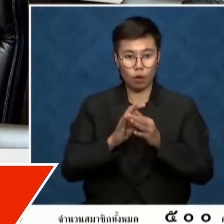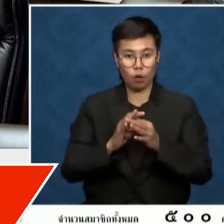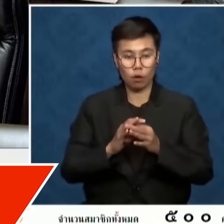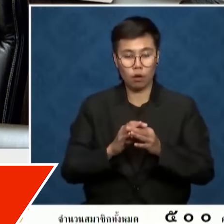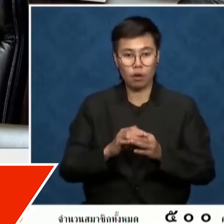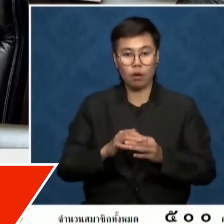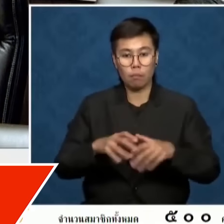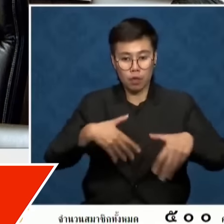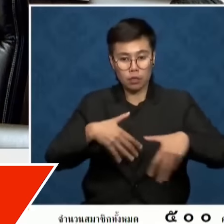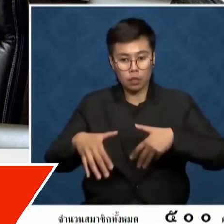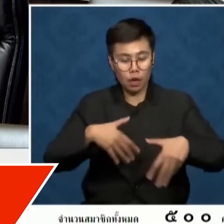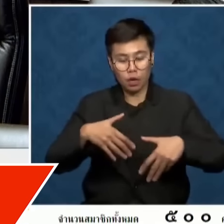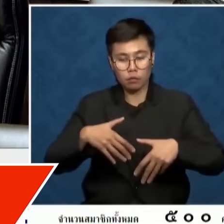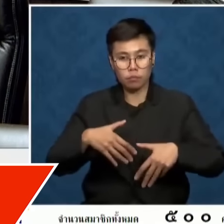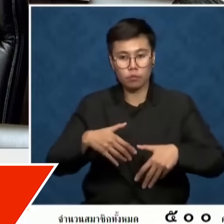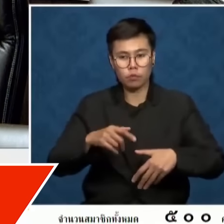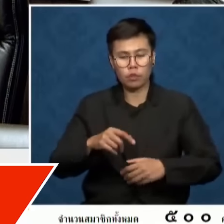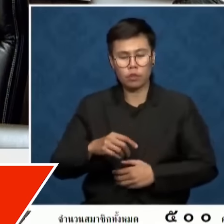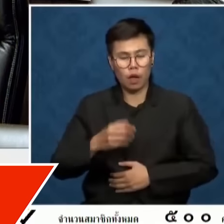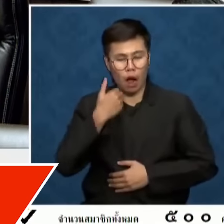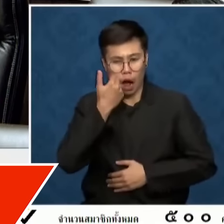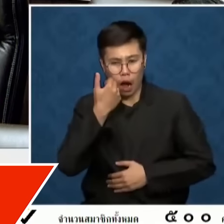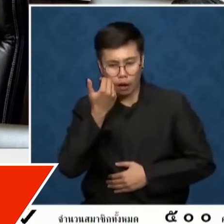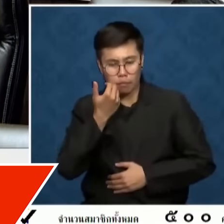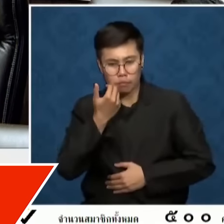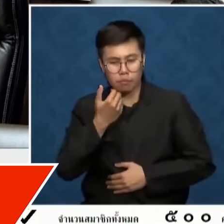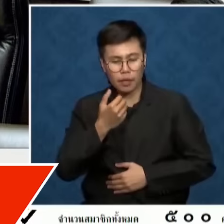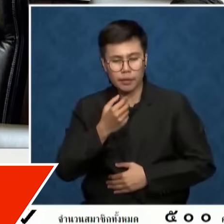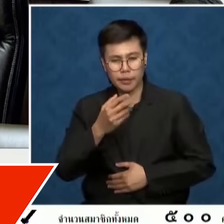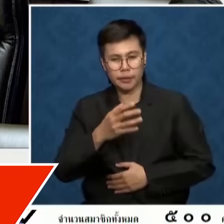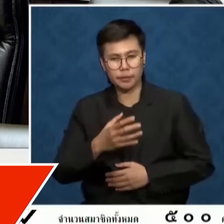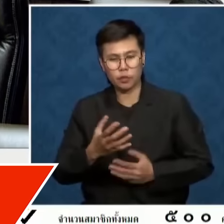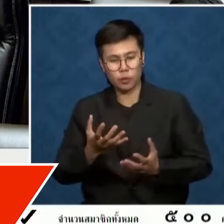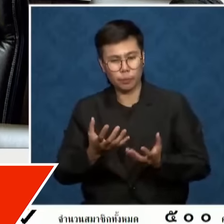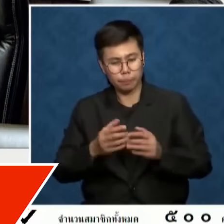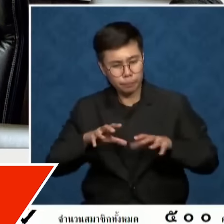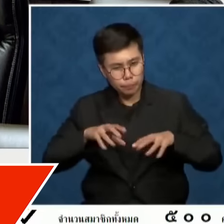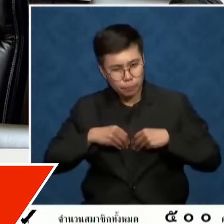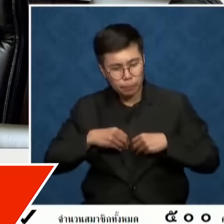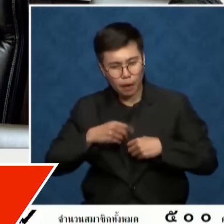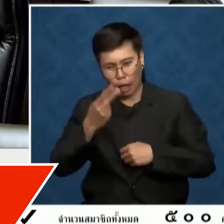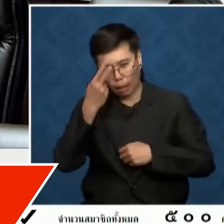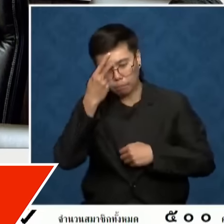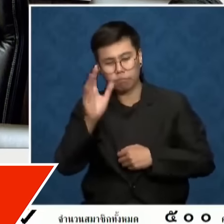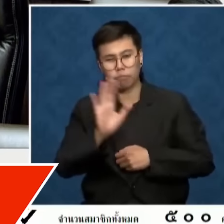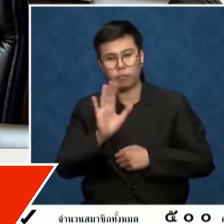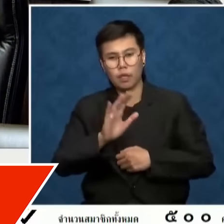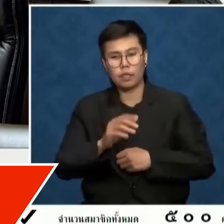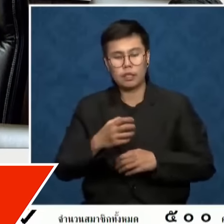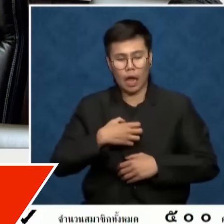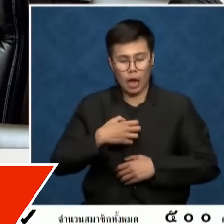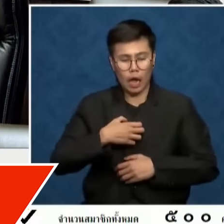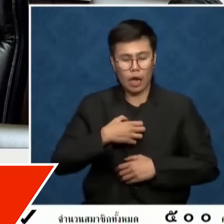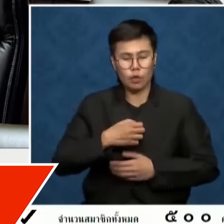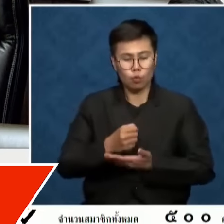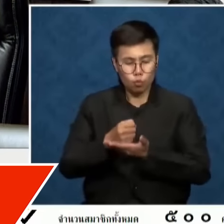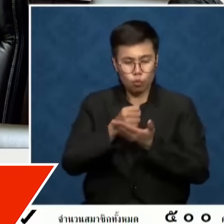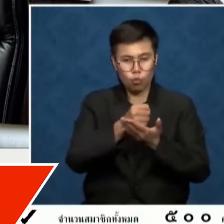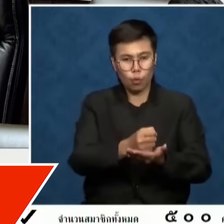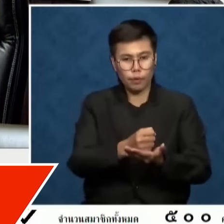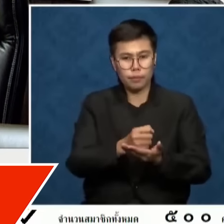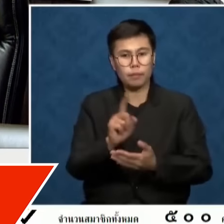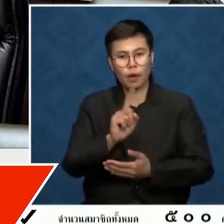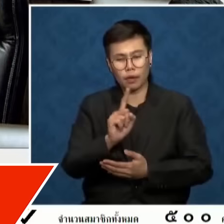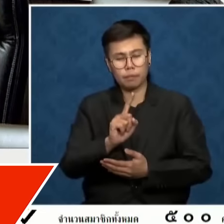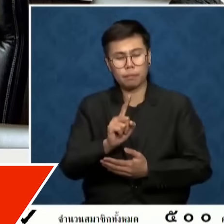ชาชนในท้องถินต้องรับกรรมและอับอายค่ะขอให้แ้ไขชองวันนี้และปิดช่องทางการ เพื่อ